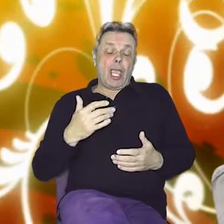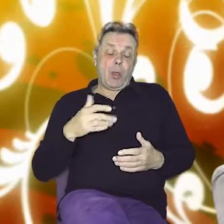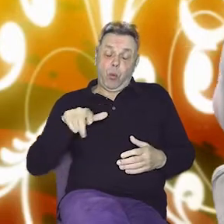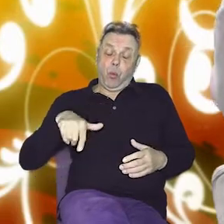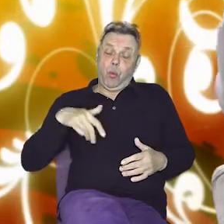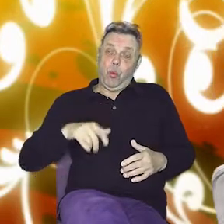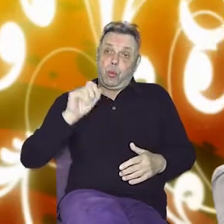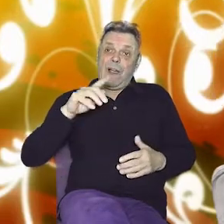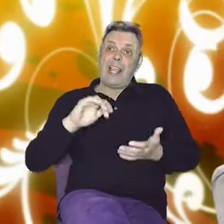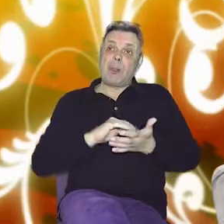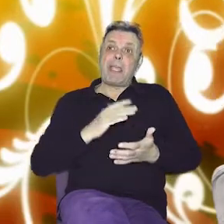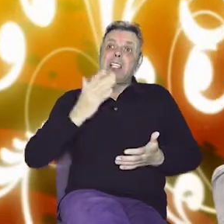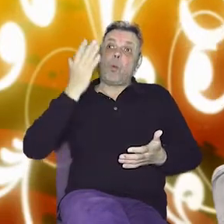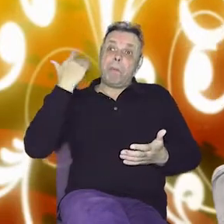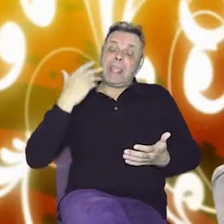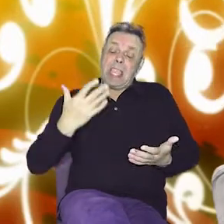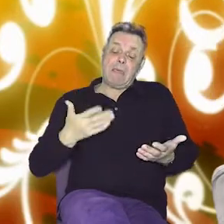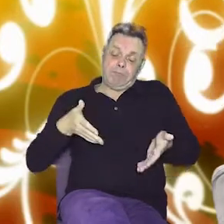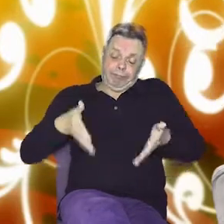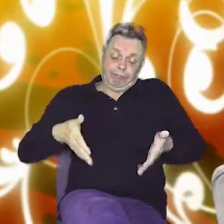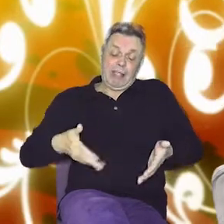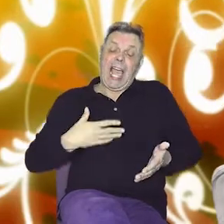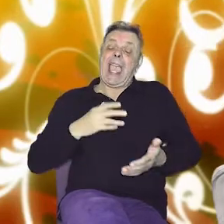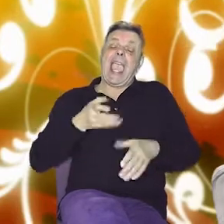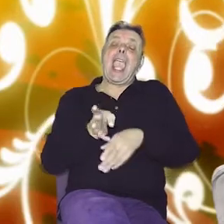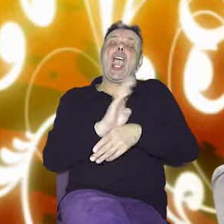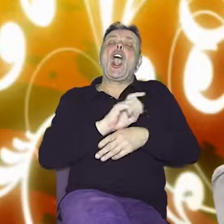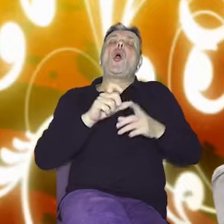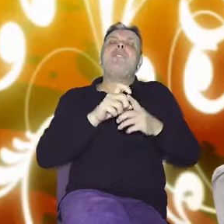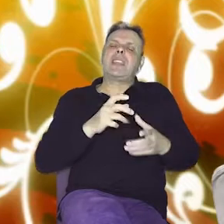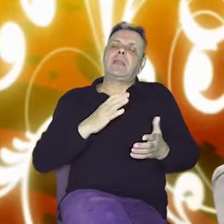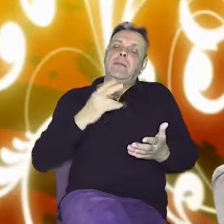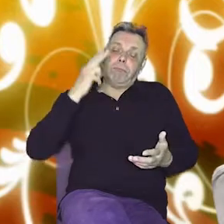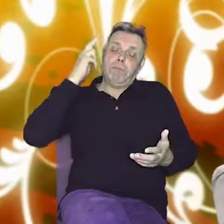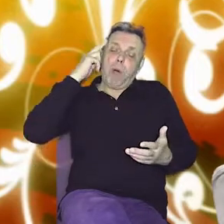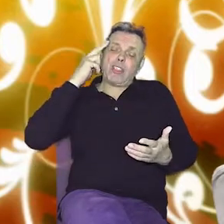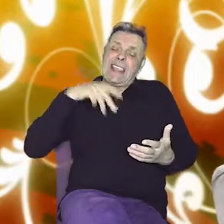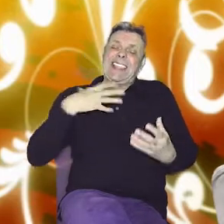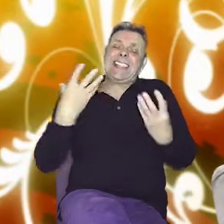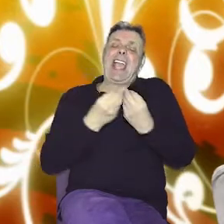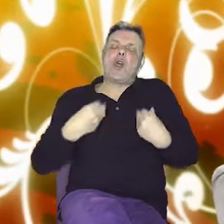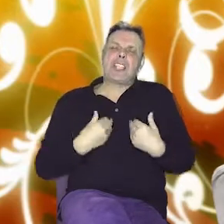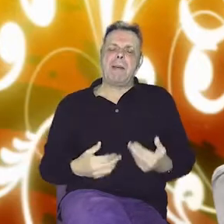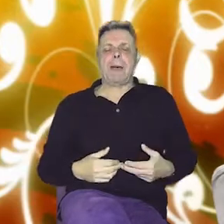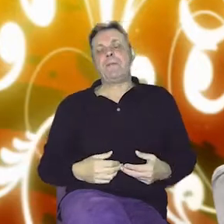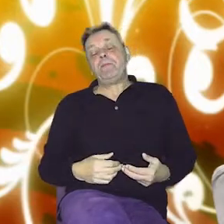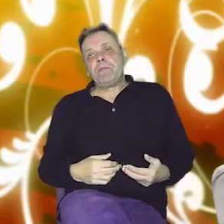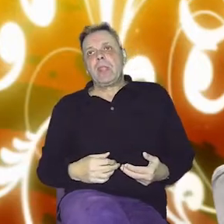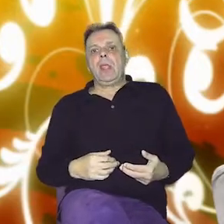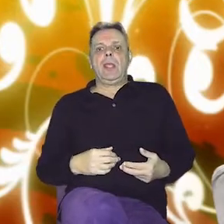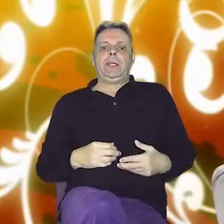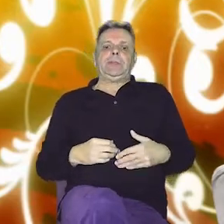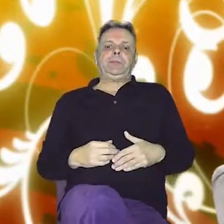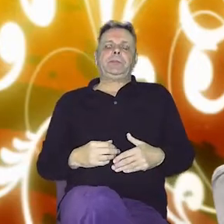mjestu 2 godine da je opće poznat. Ali, s vremenom se strašno stvari skomplicirala i mi, niko možda na svijetu